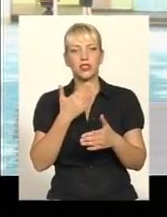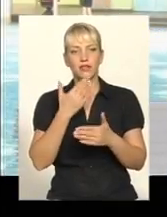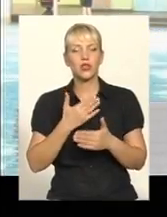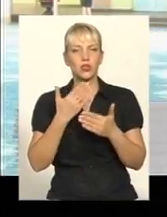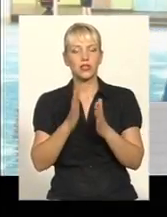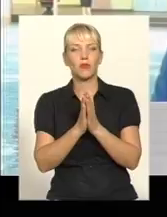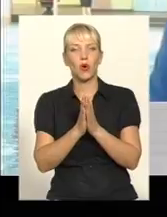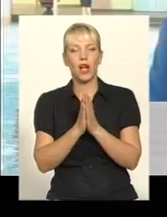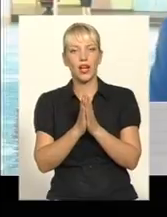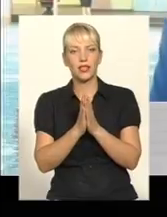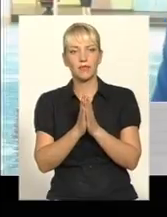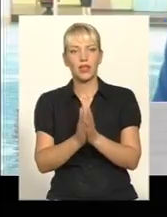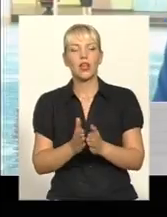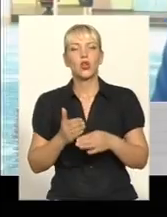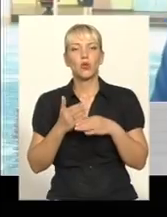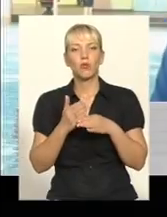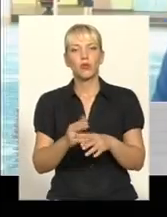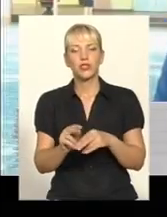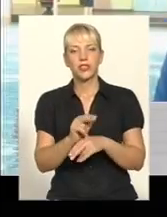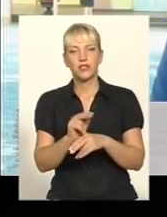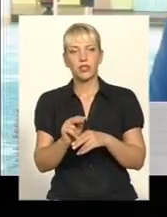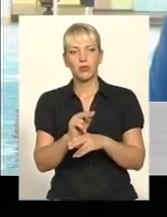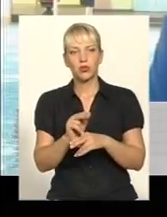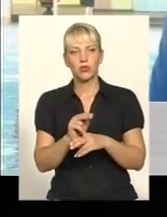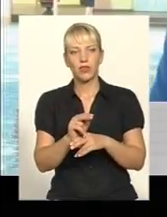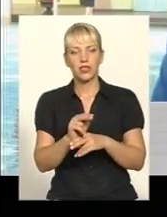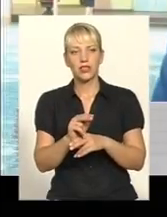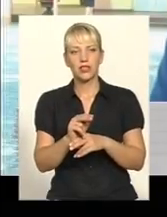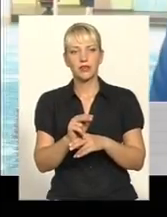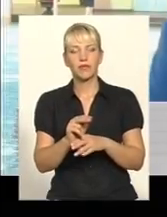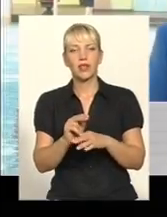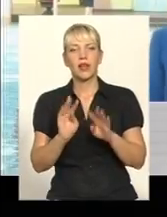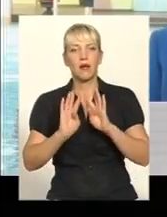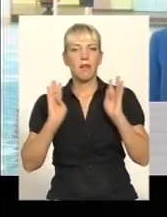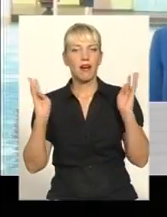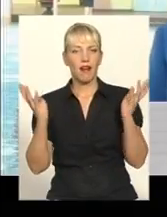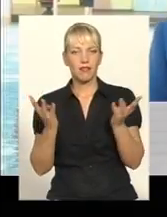проханням допомогти відремонтувати паркан навкруги